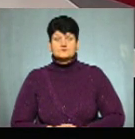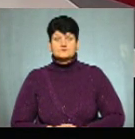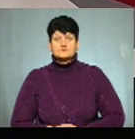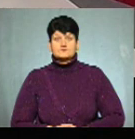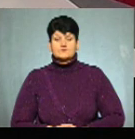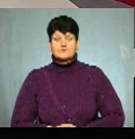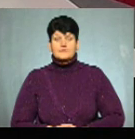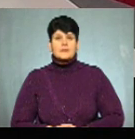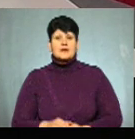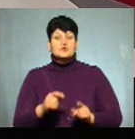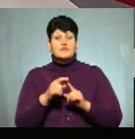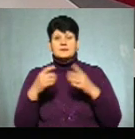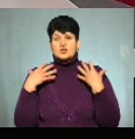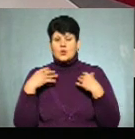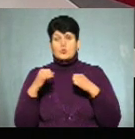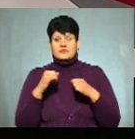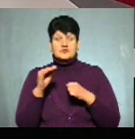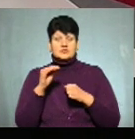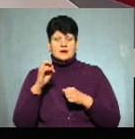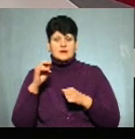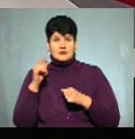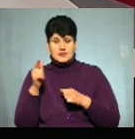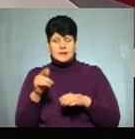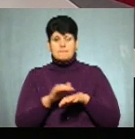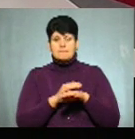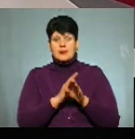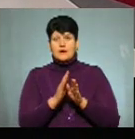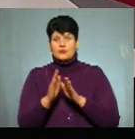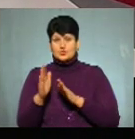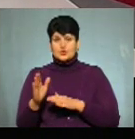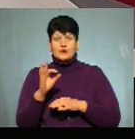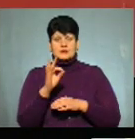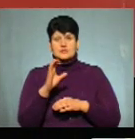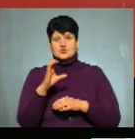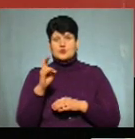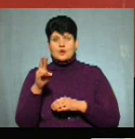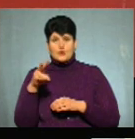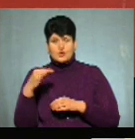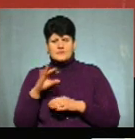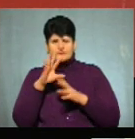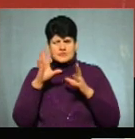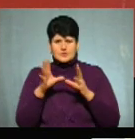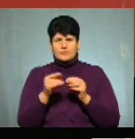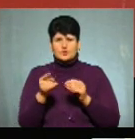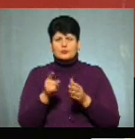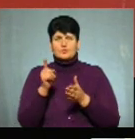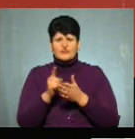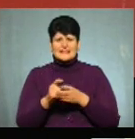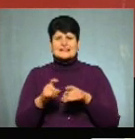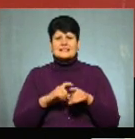І за словами начальника управління житлово-комунального господарства, благоустрою та екології Олега Соколовського, загалом у Тернополі повинні